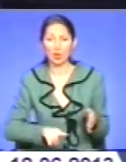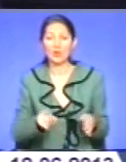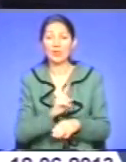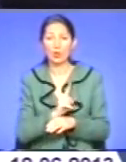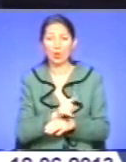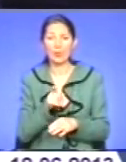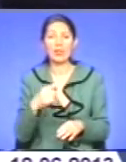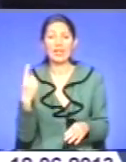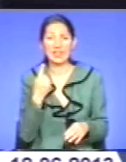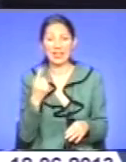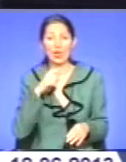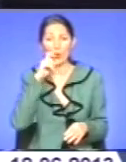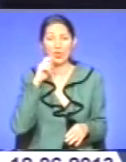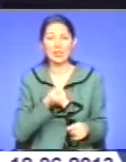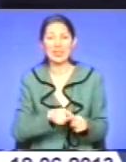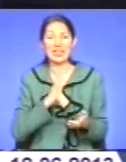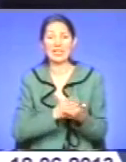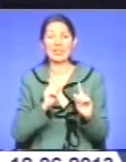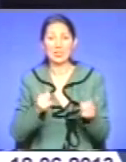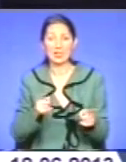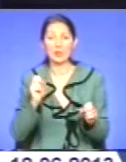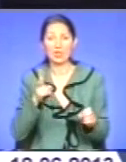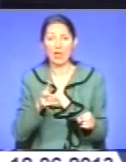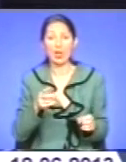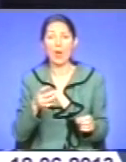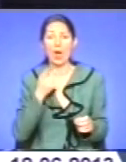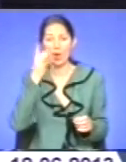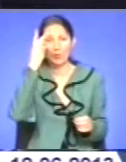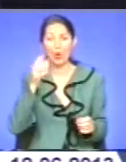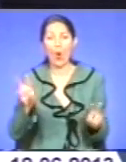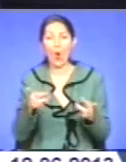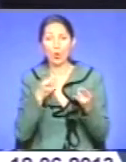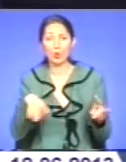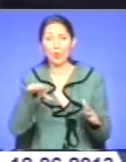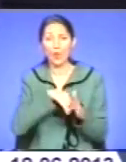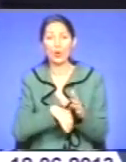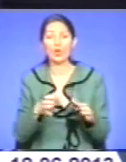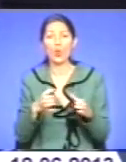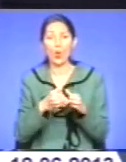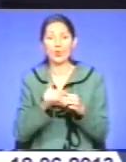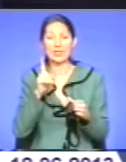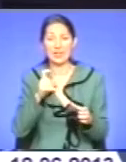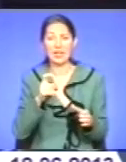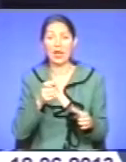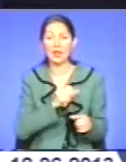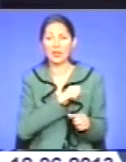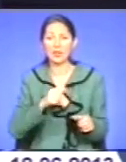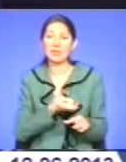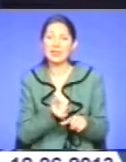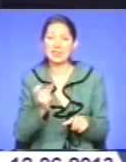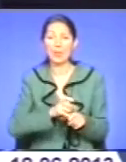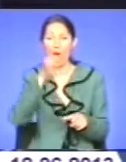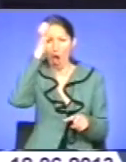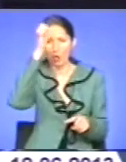дійсним членом Римського клубу, входить до когорти 100 найінтелектуальніших людей світу. Від сьогодні Богдан Гаврилишин –